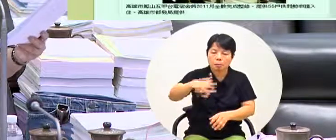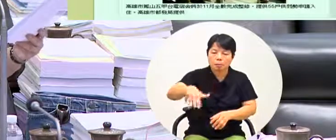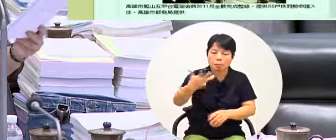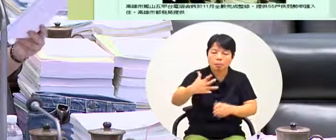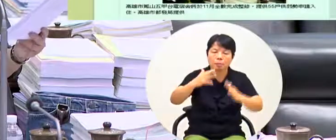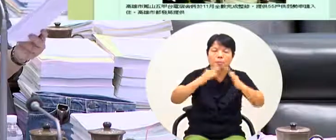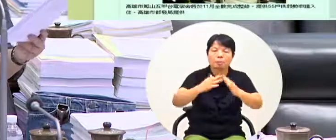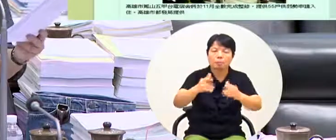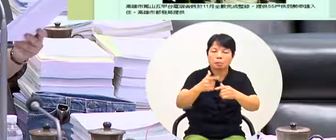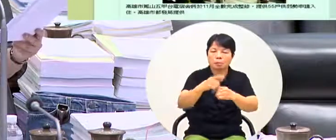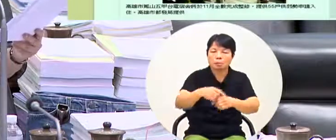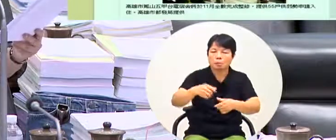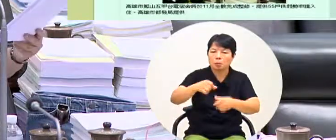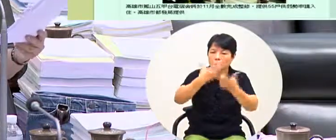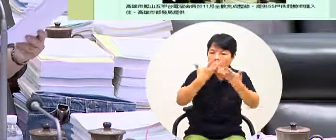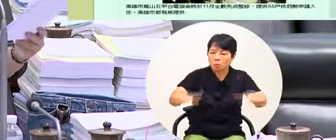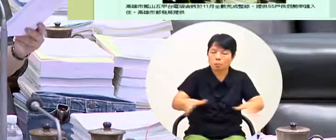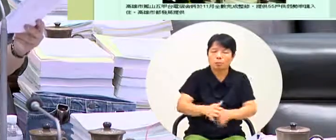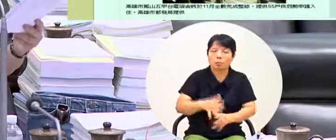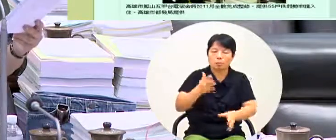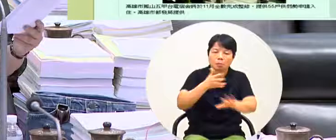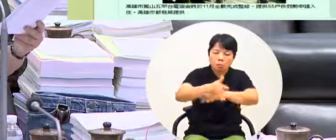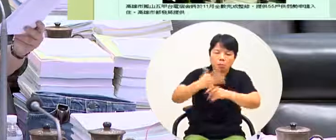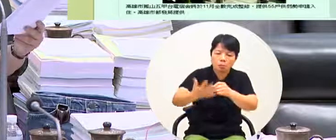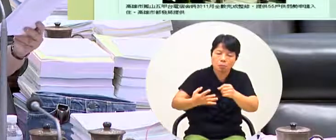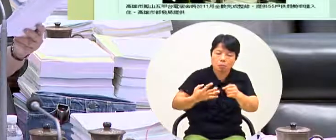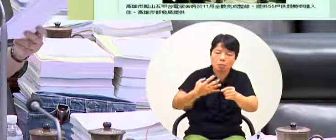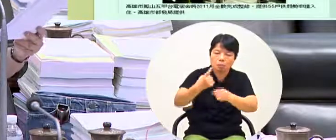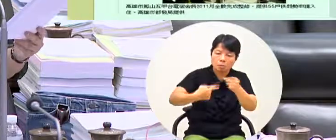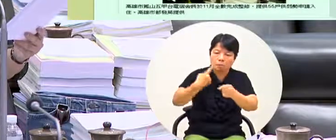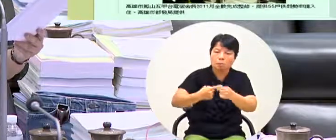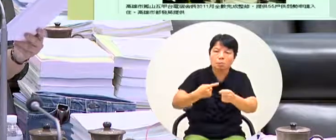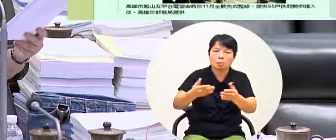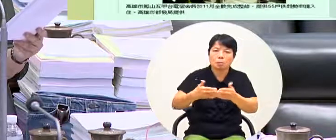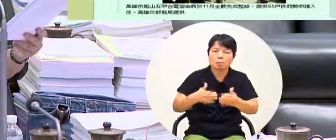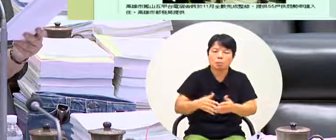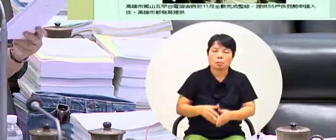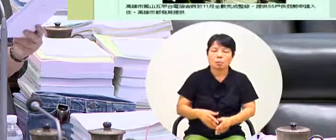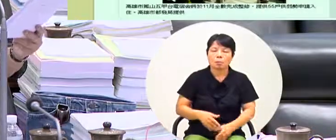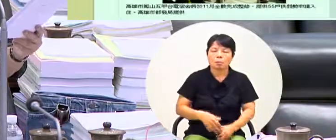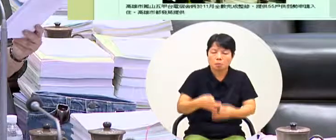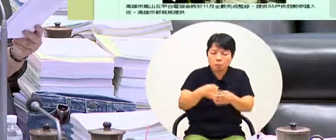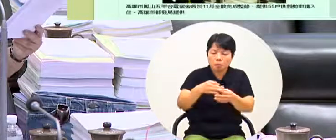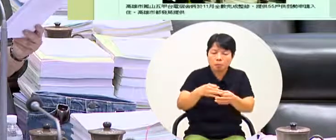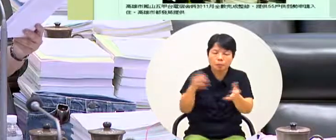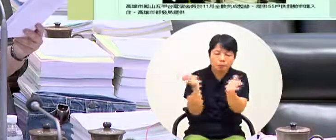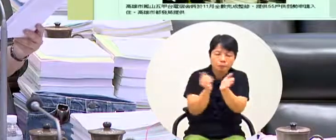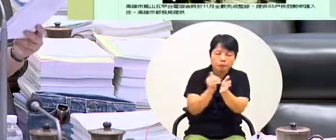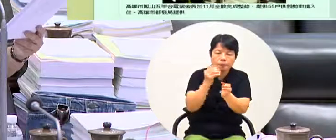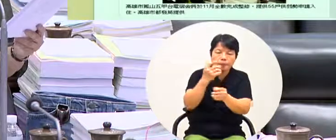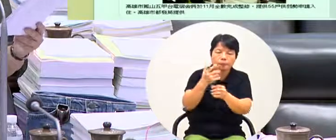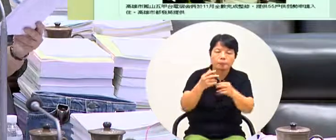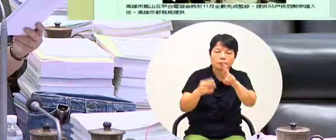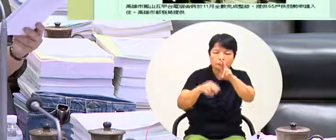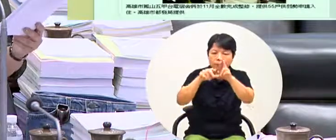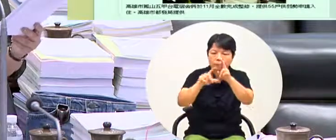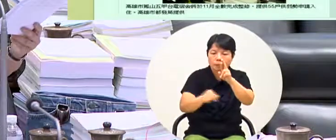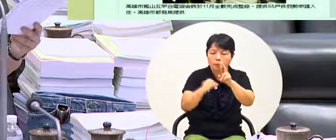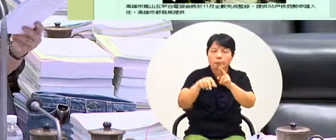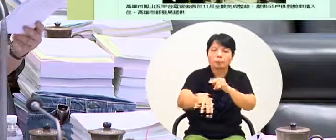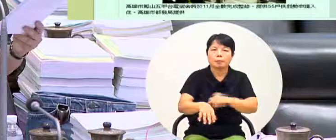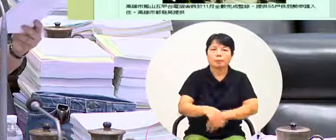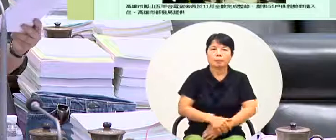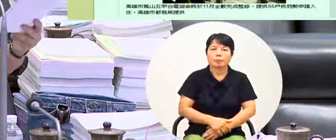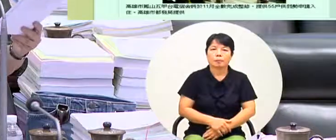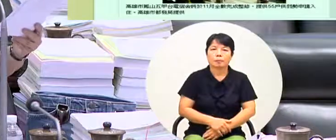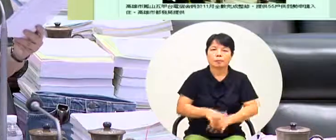了，4年里已经过了一年了，而且马上又到年底了啊。我想请问一下我们都发局的局长啊，目前的推动的状况是怎